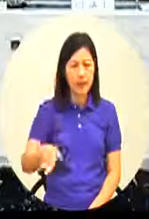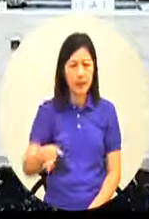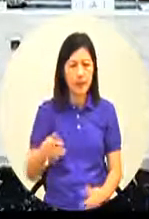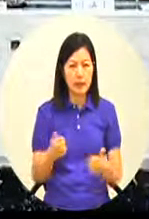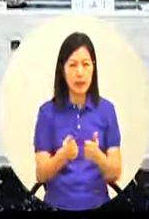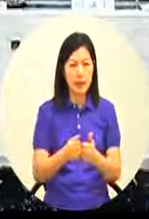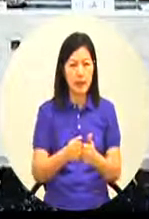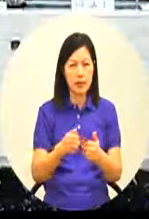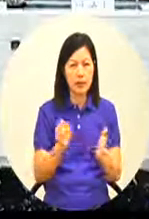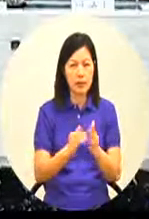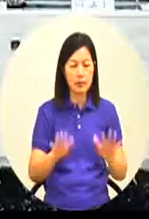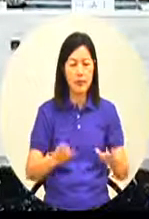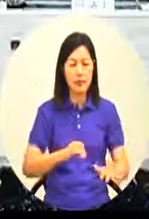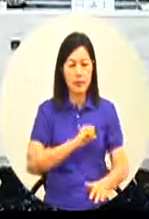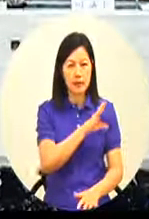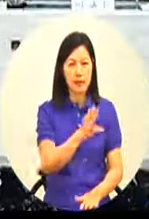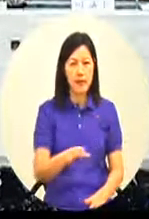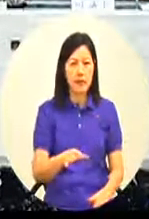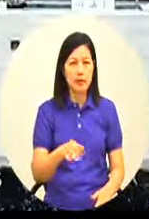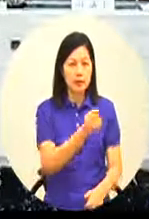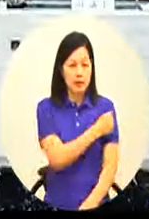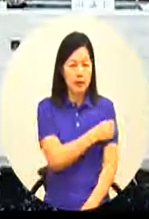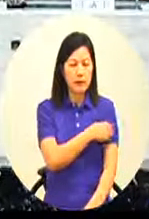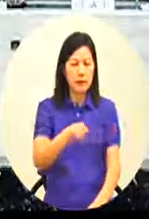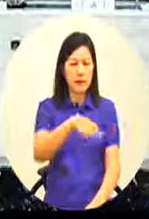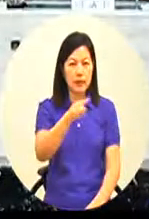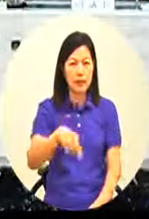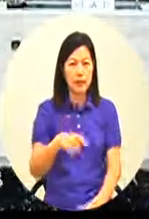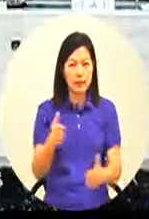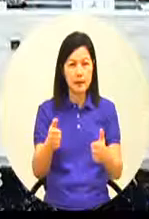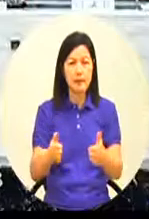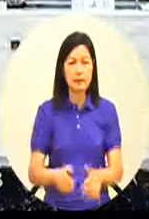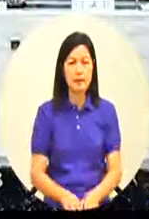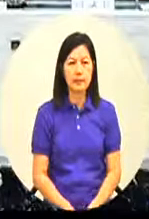结束，各位辛苦了，谢谢。在